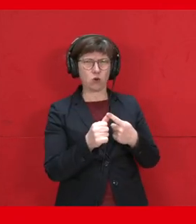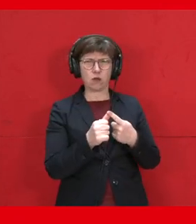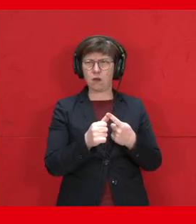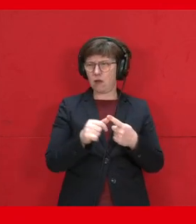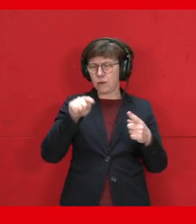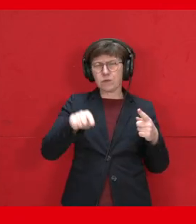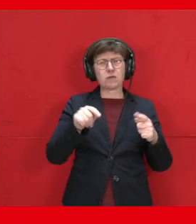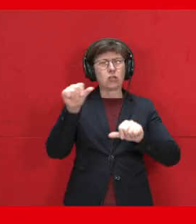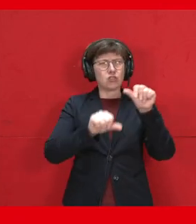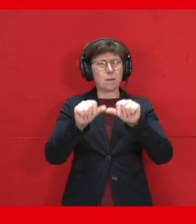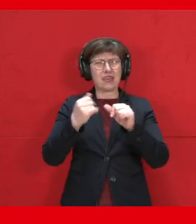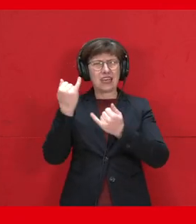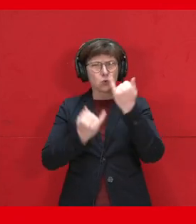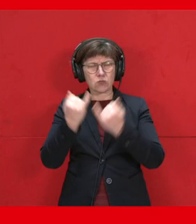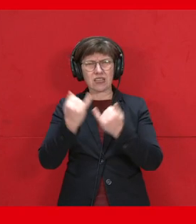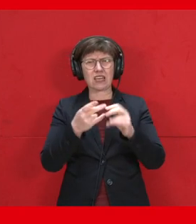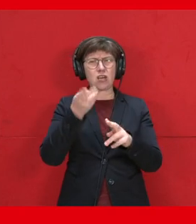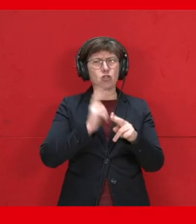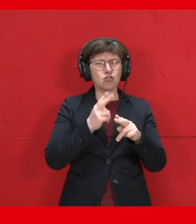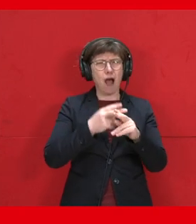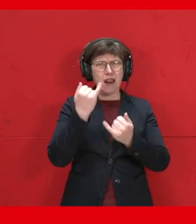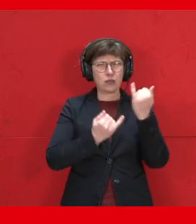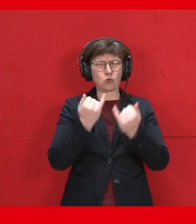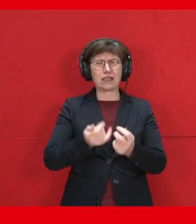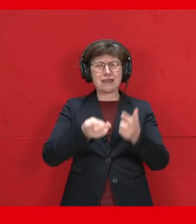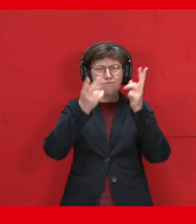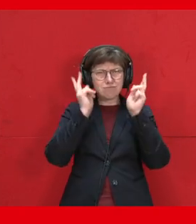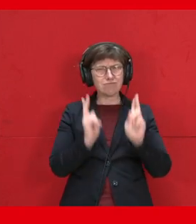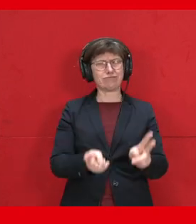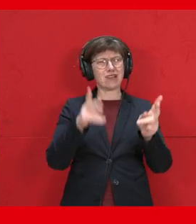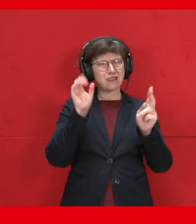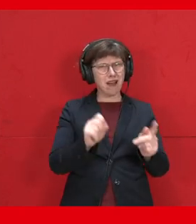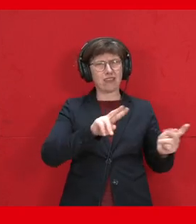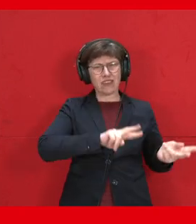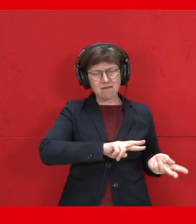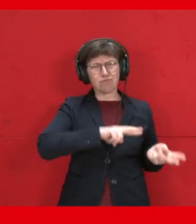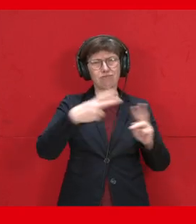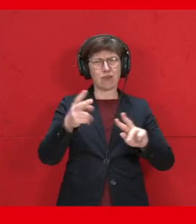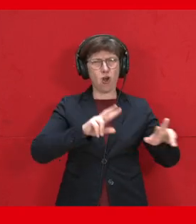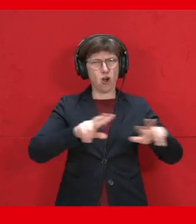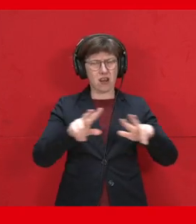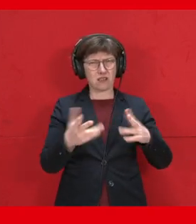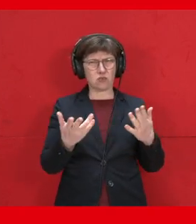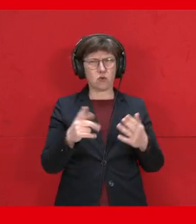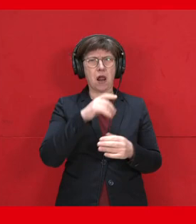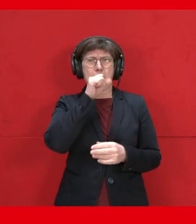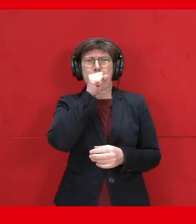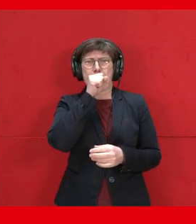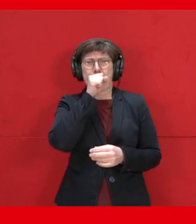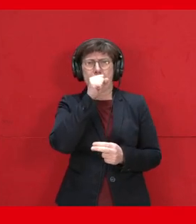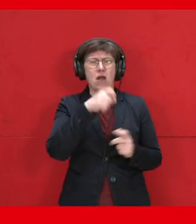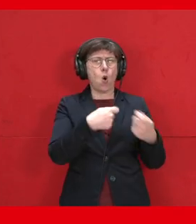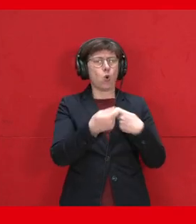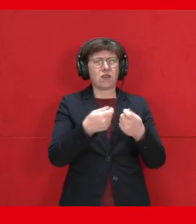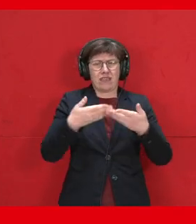in der Chemieindustrie, damit in der Stahlindustrie tatsächlich eine Wende organisiert werden kann. Die Unternehmen